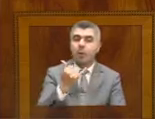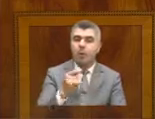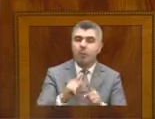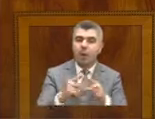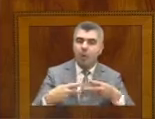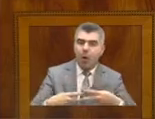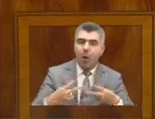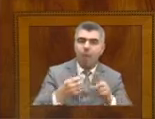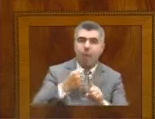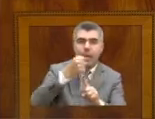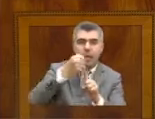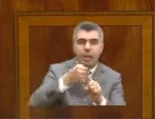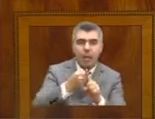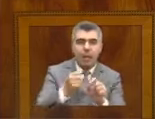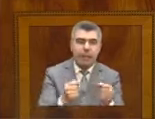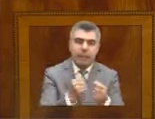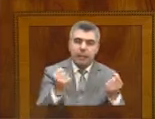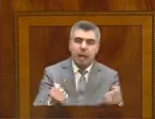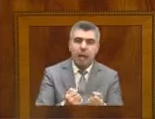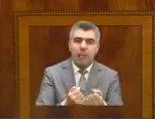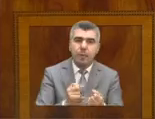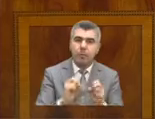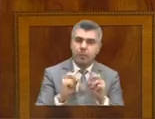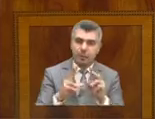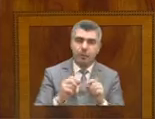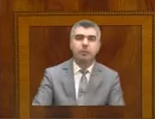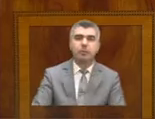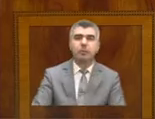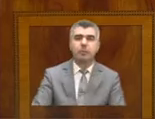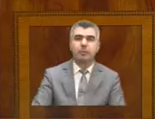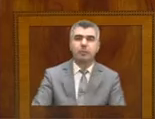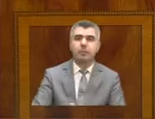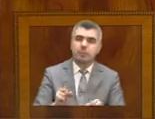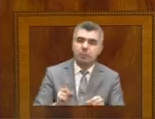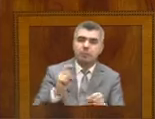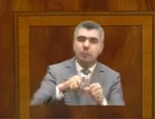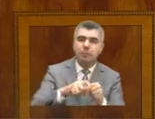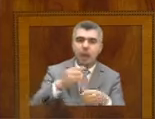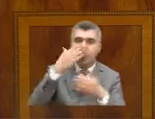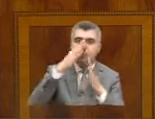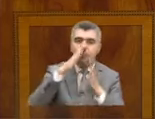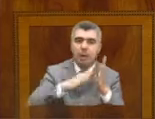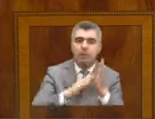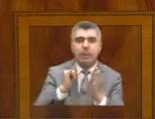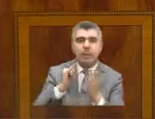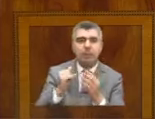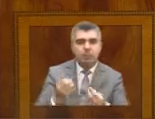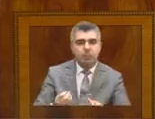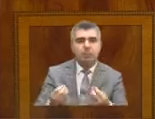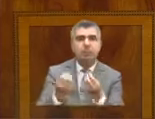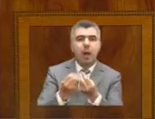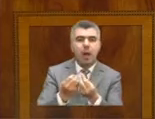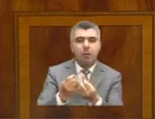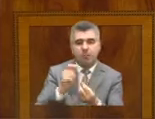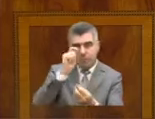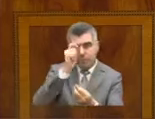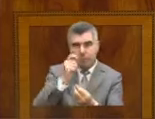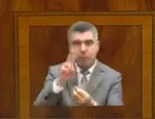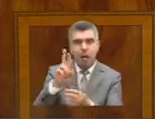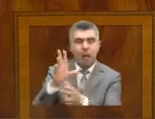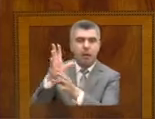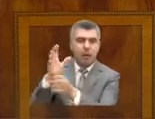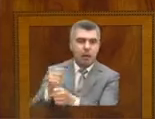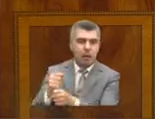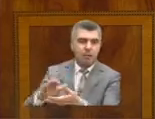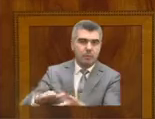الأوراش الإصلاحية والتنموية الطموحة التي انخرط فيها بلادنا تحت القيادة الحكيمة لصاحب الجلالة نصره